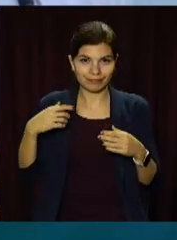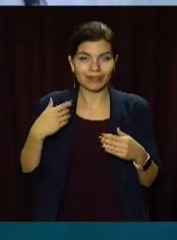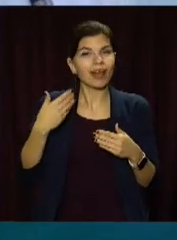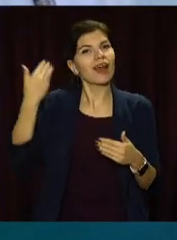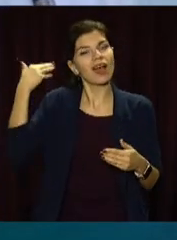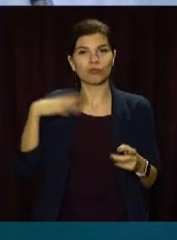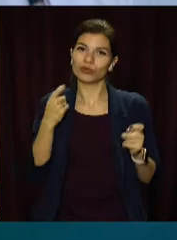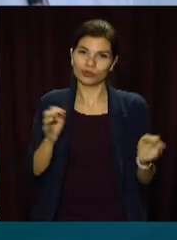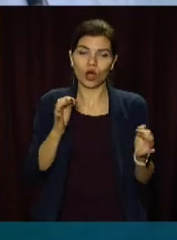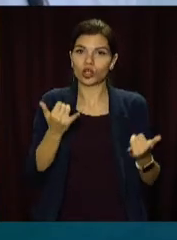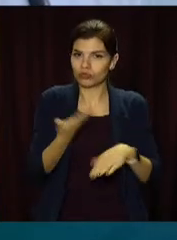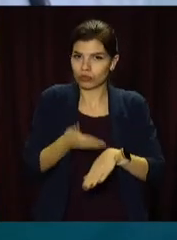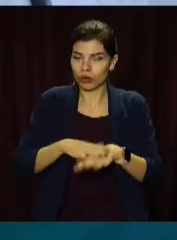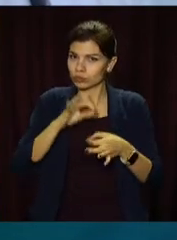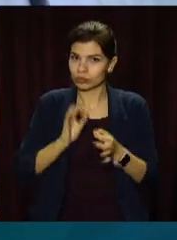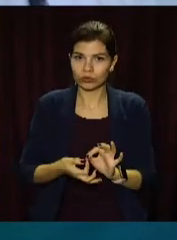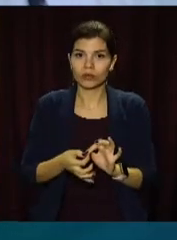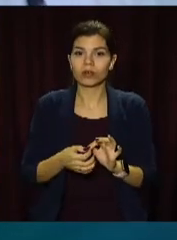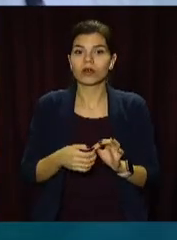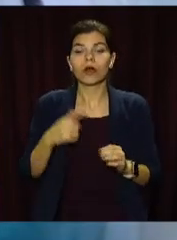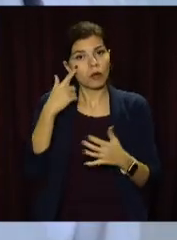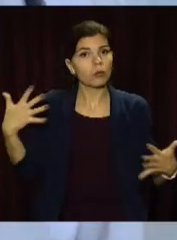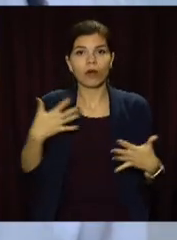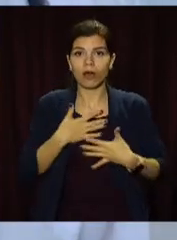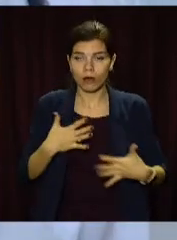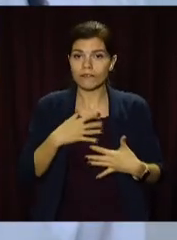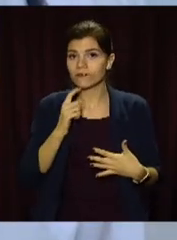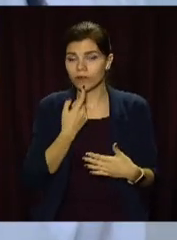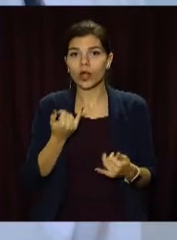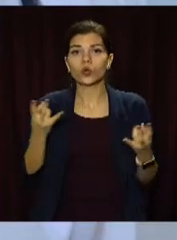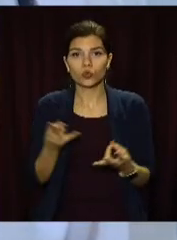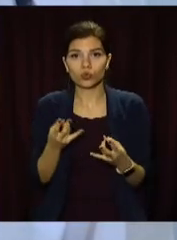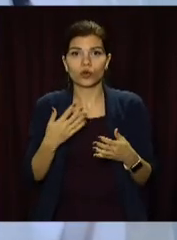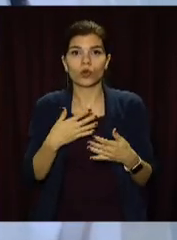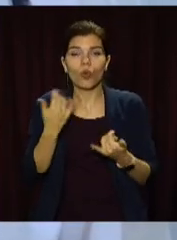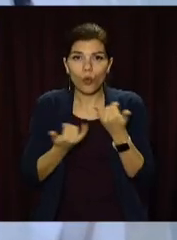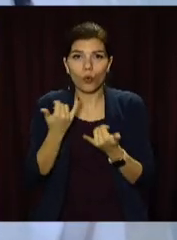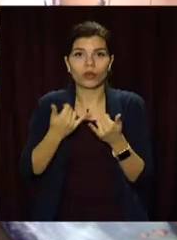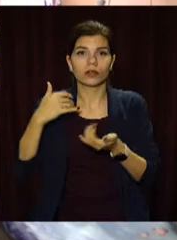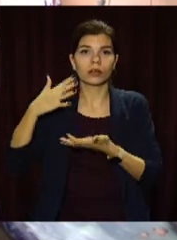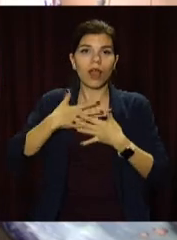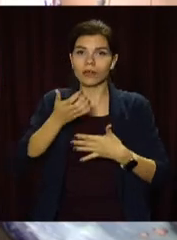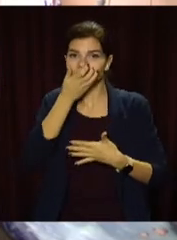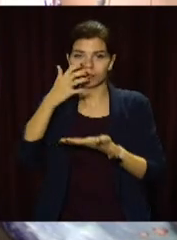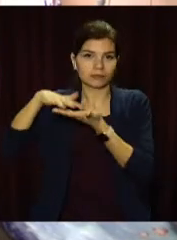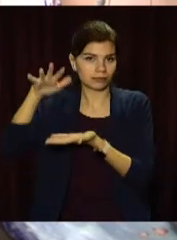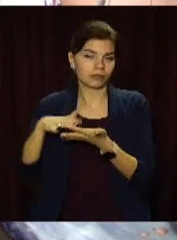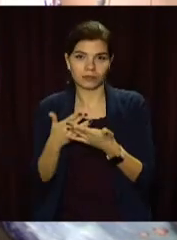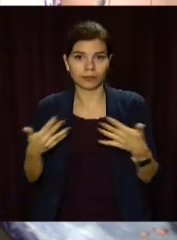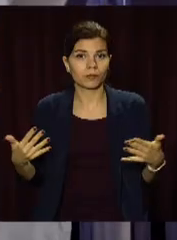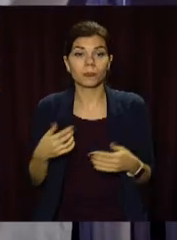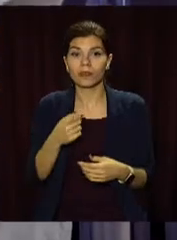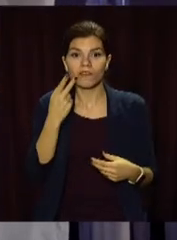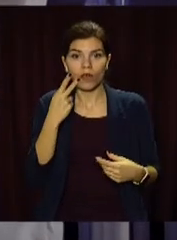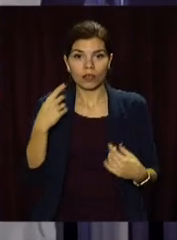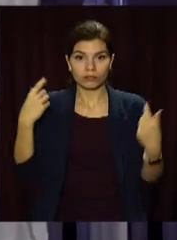раніше. Всі практично з явленнями дихальної недостатності і требують інтенсивного уходу і терапії. 24 години у